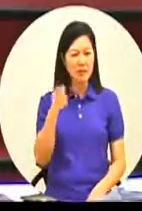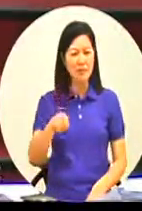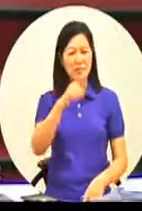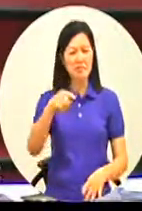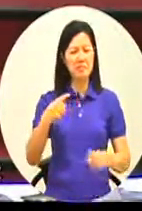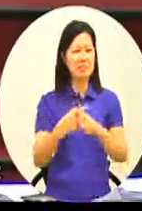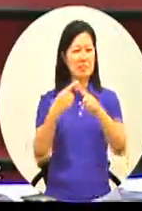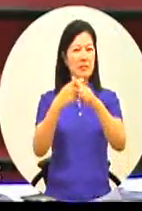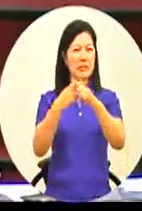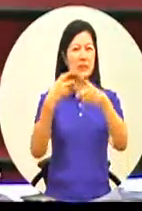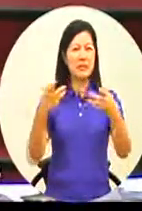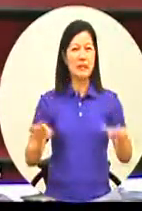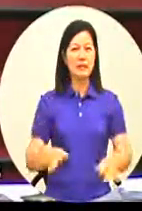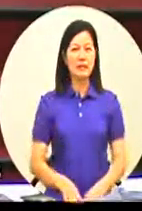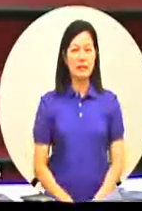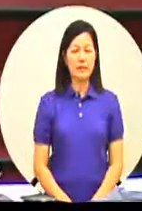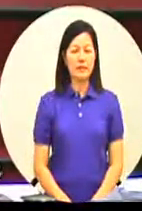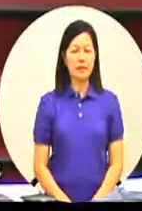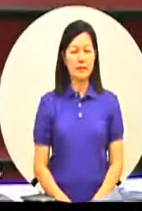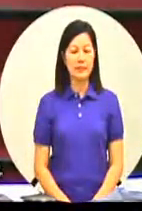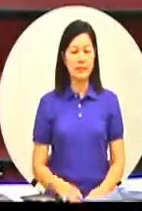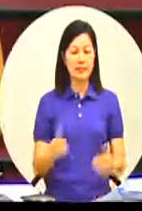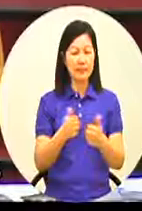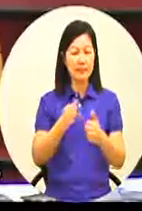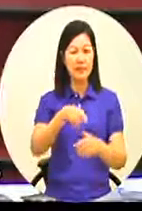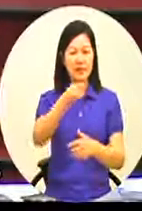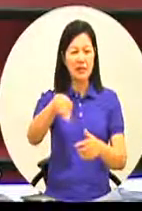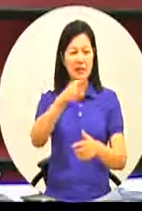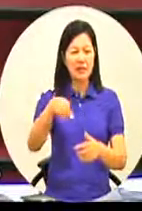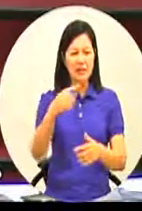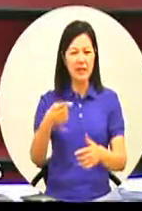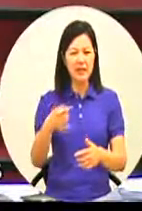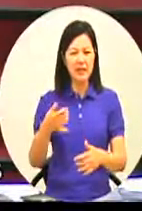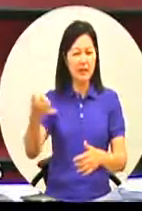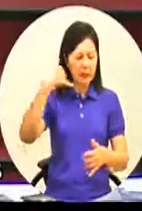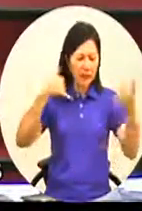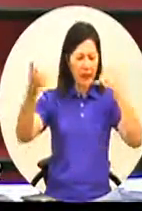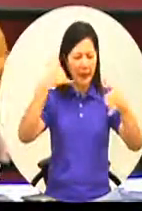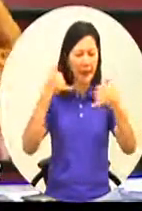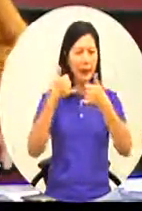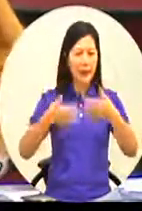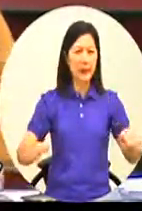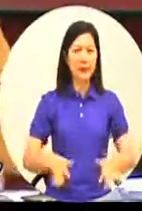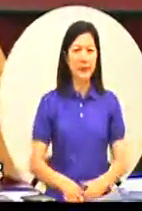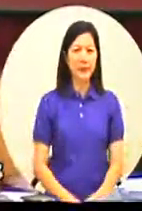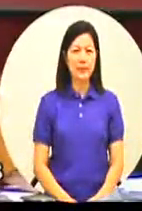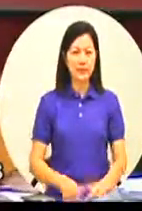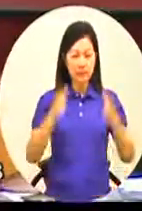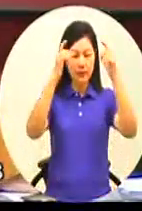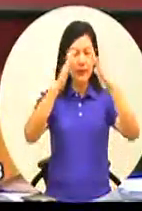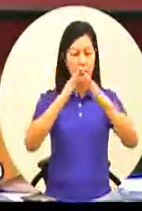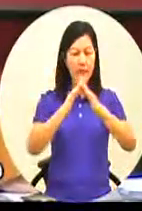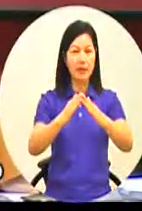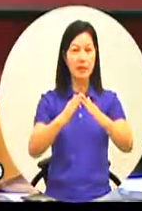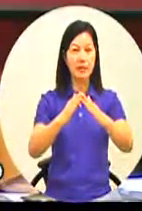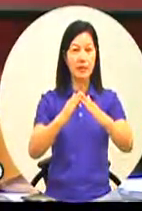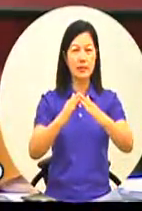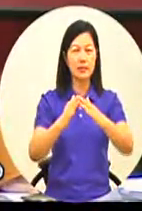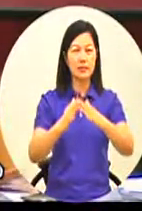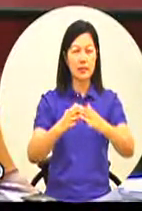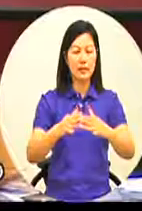家议员电话卡拢打个平呀啦吼。高雄市照你甲咱本会在议